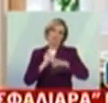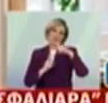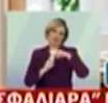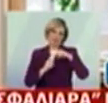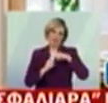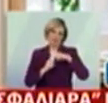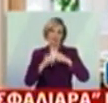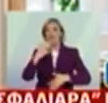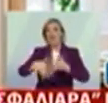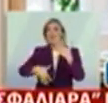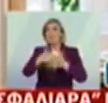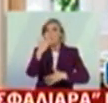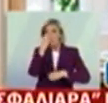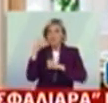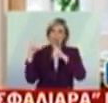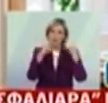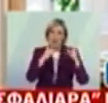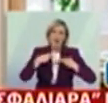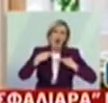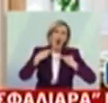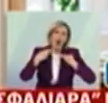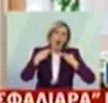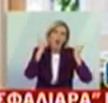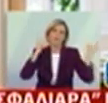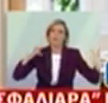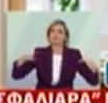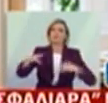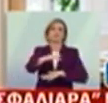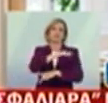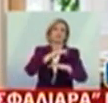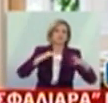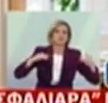είναι αναλυτική, όπως λένε, αυτή η συζήτηση και ξεκινάει με την